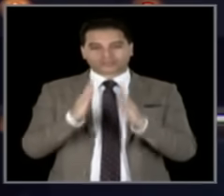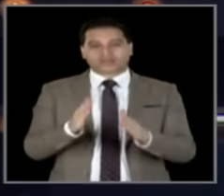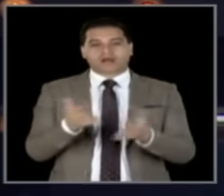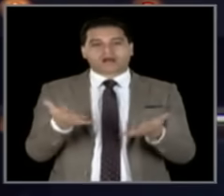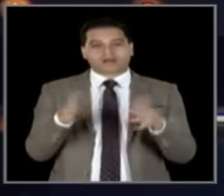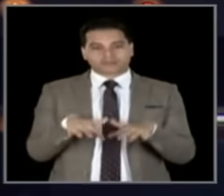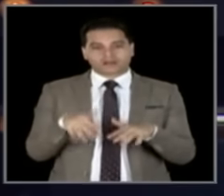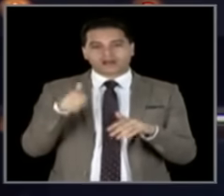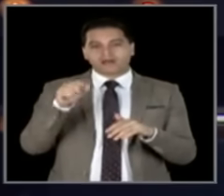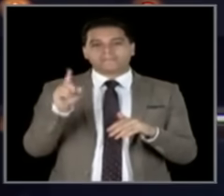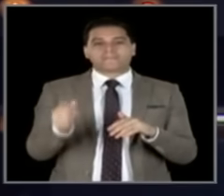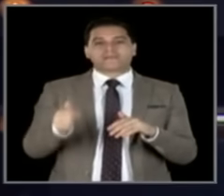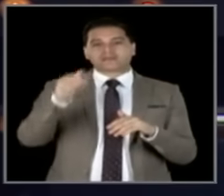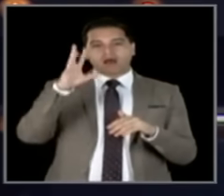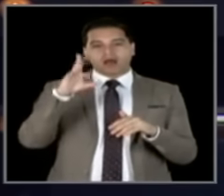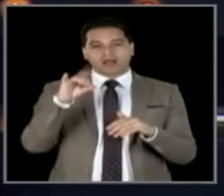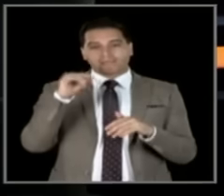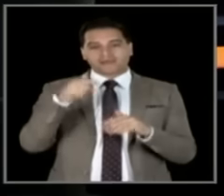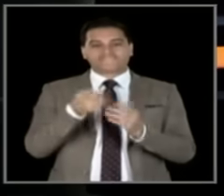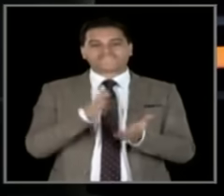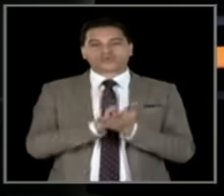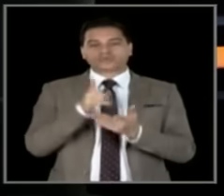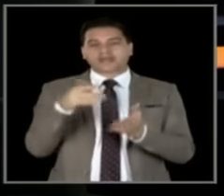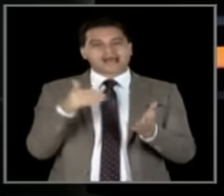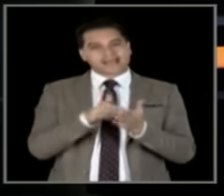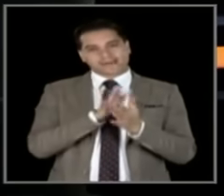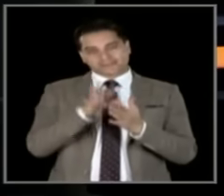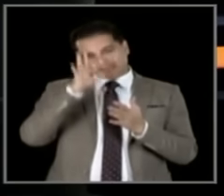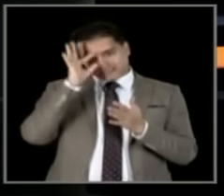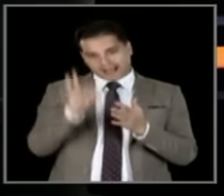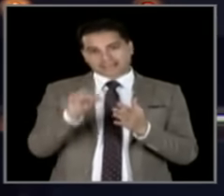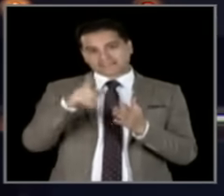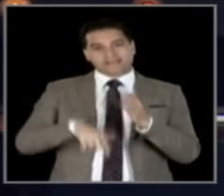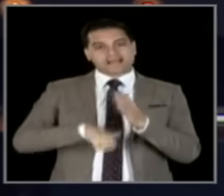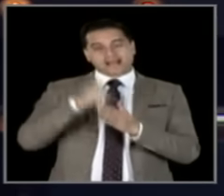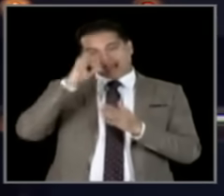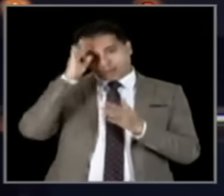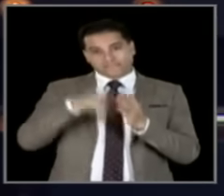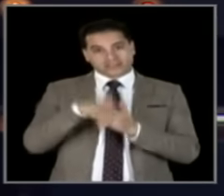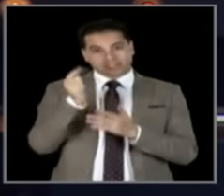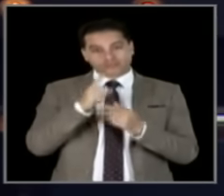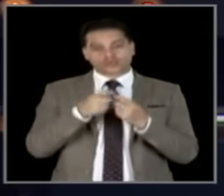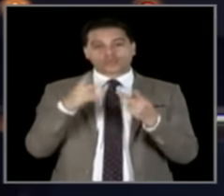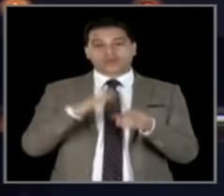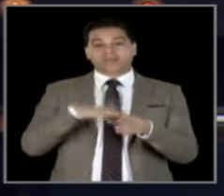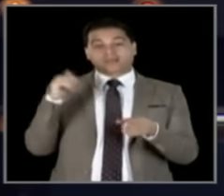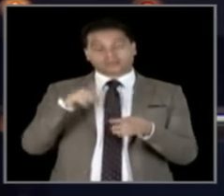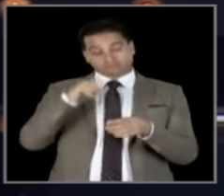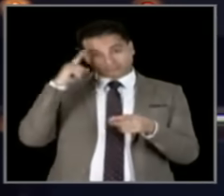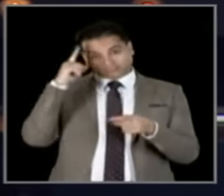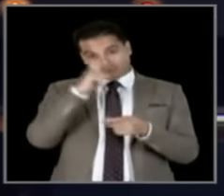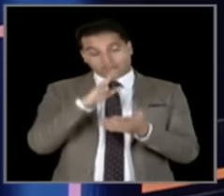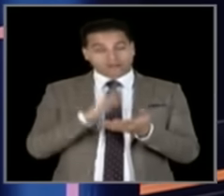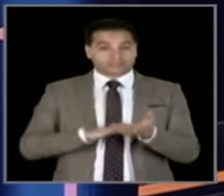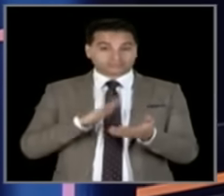الدسوقي، النهاردة فرصتكم الأخيرة. ما كسبتوش؟ هنودع البطولة. هتودعوا البطولة في مفاجأة